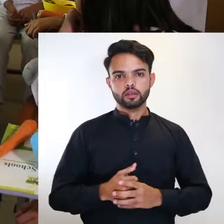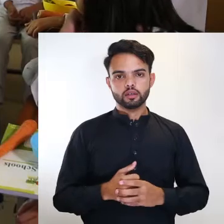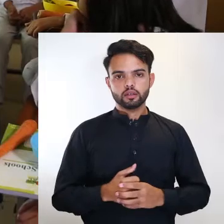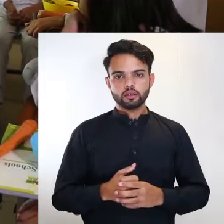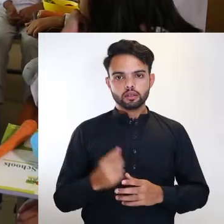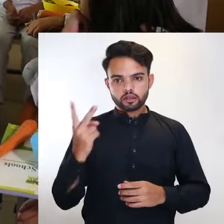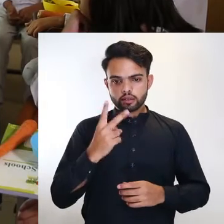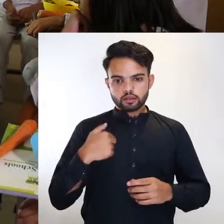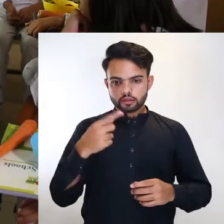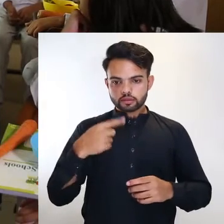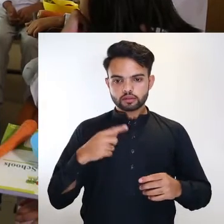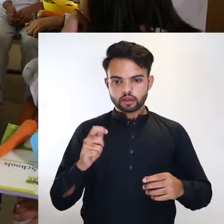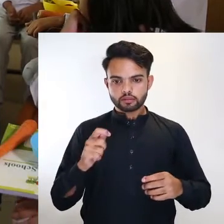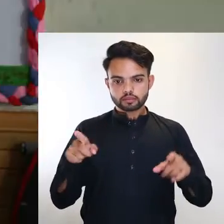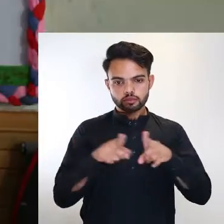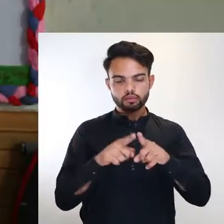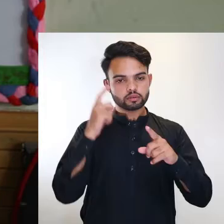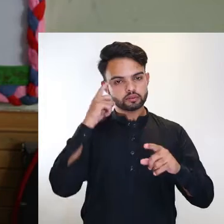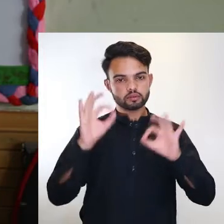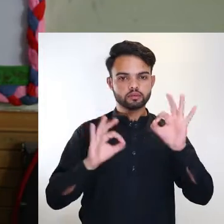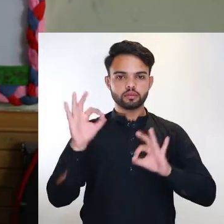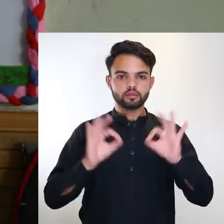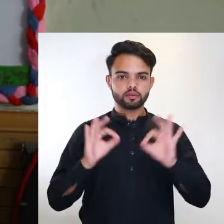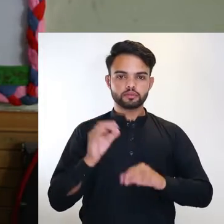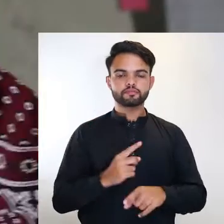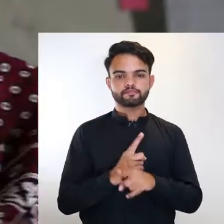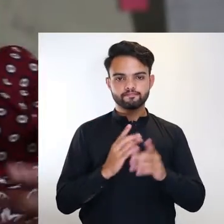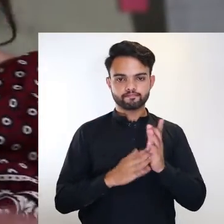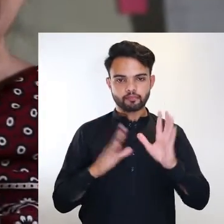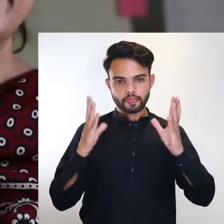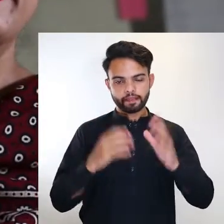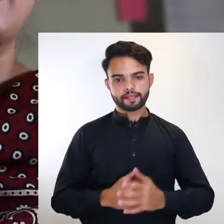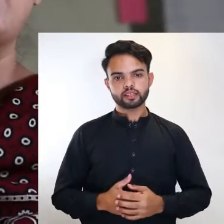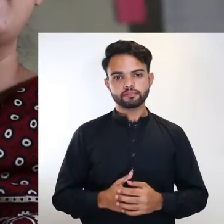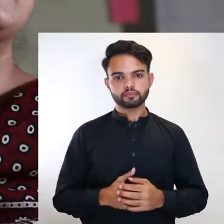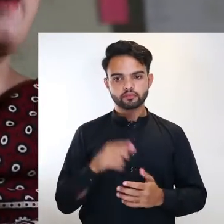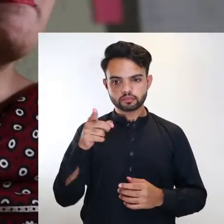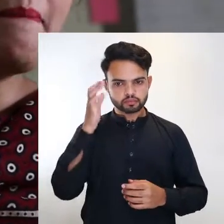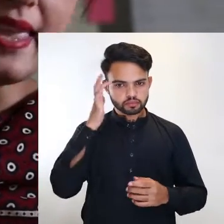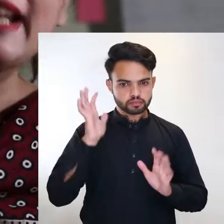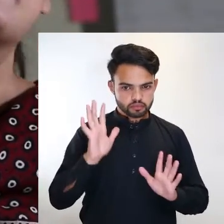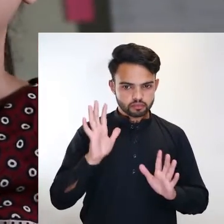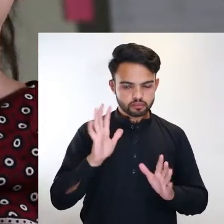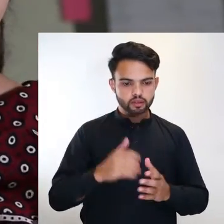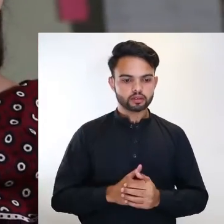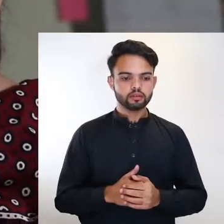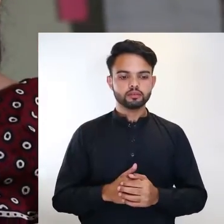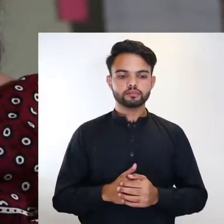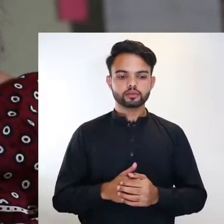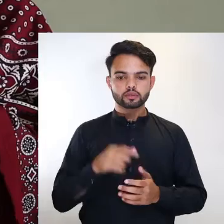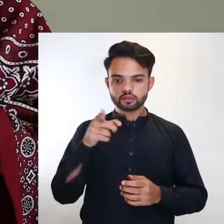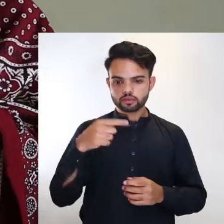इफेक्टिव कम्युनिकेशन। शाबाश। अच्छा, पता है इस बात में मेरे लिए भी एक सबक